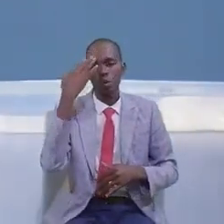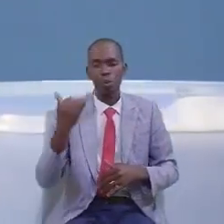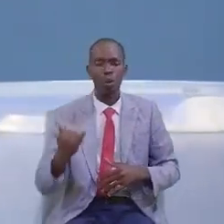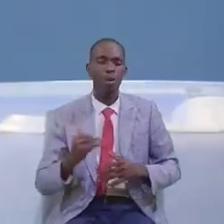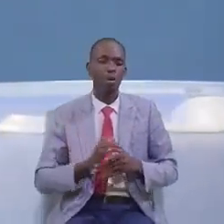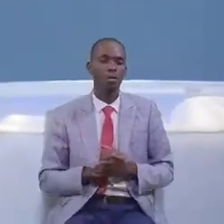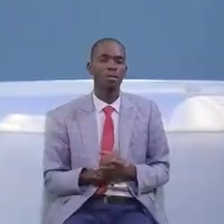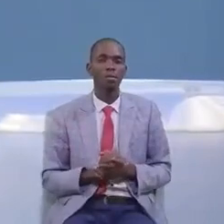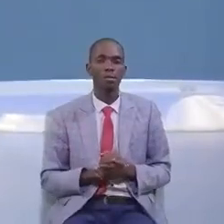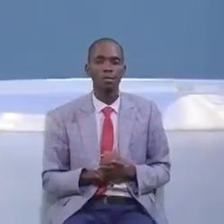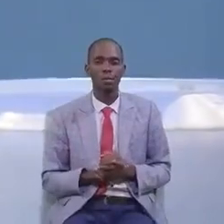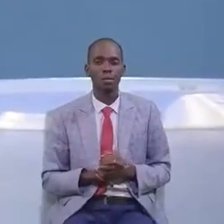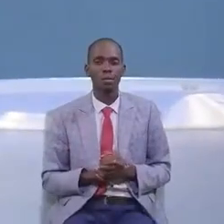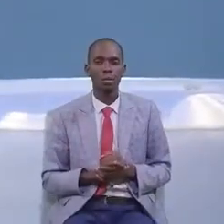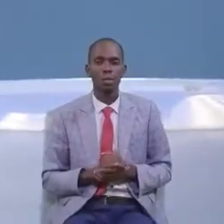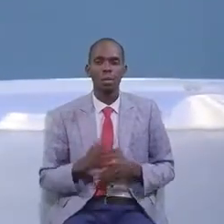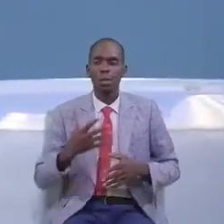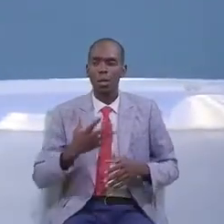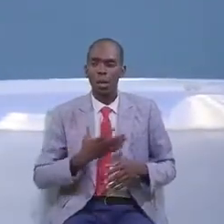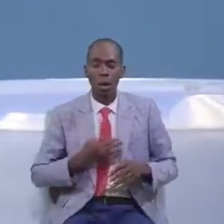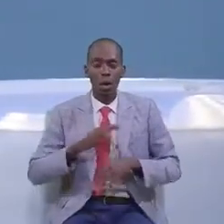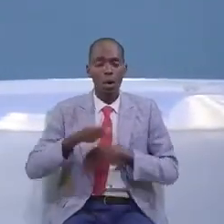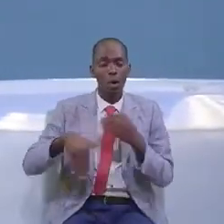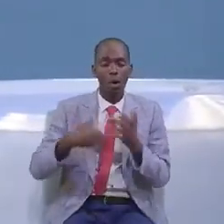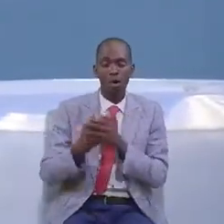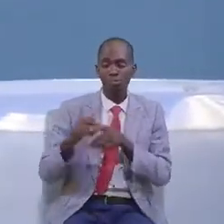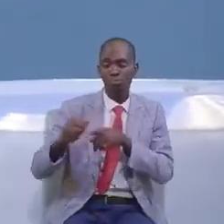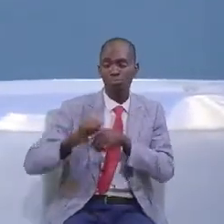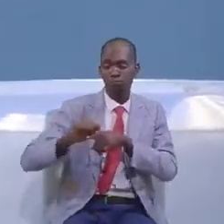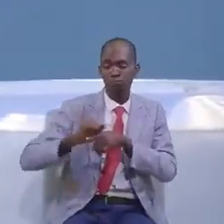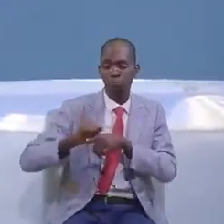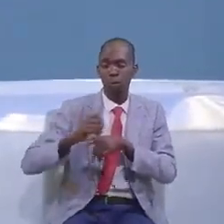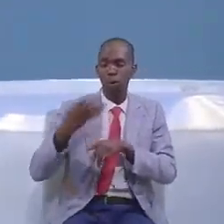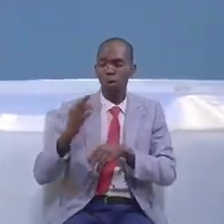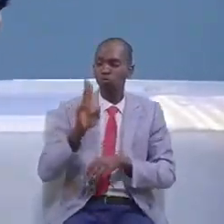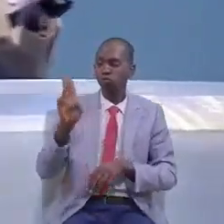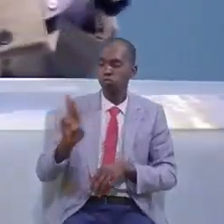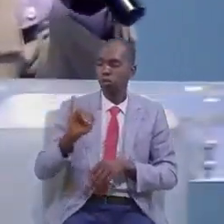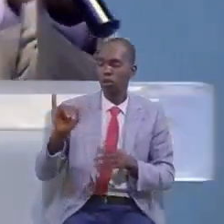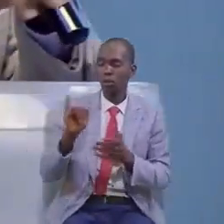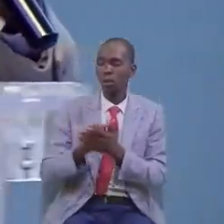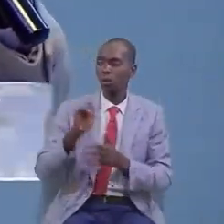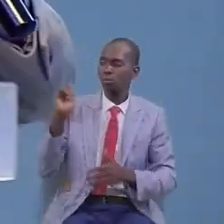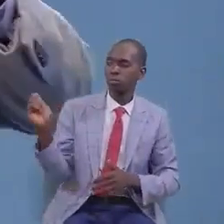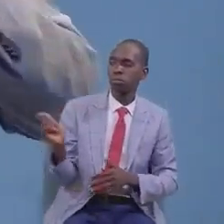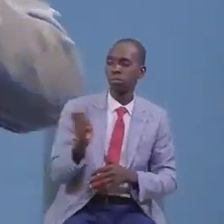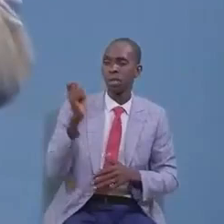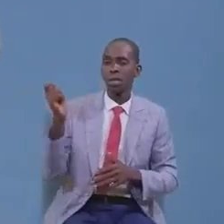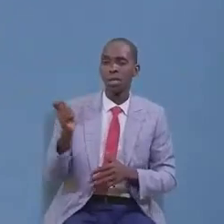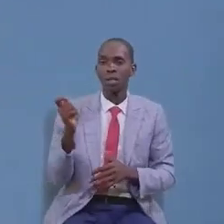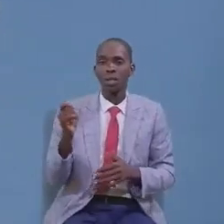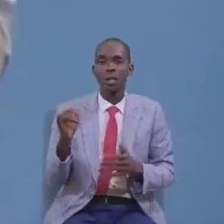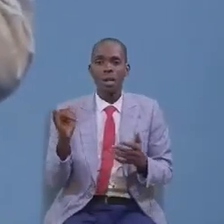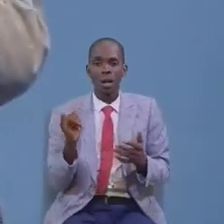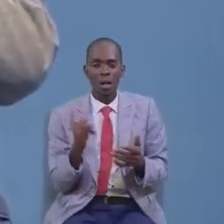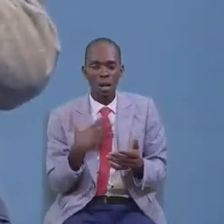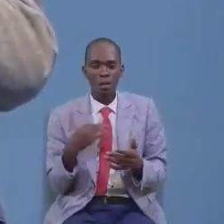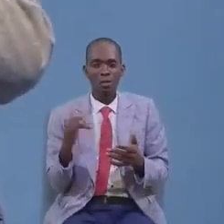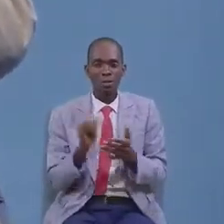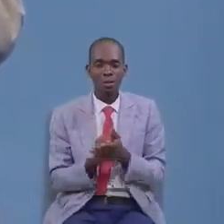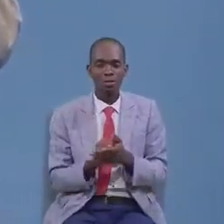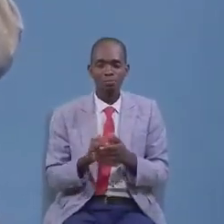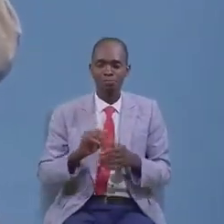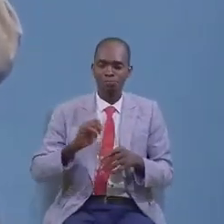ఎందుకు వస్తున్నాడు ఇతనికి తెలుసు. All the training he had. అతను కలిగి ఉన్న తర్బీద్ అంతా. The training was going on, how to have